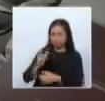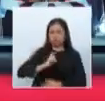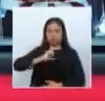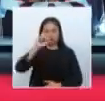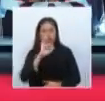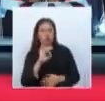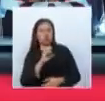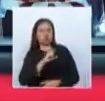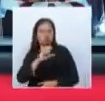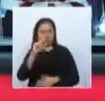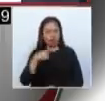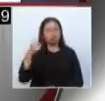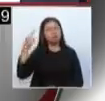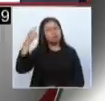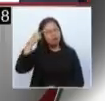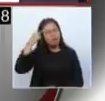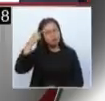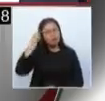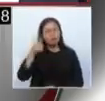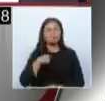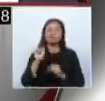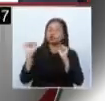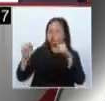itu negatif sekali ketika dia